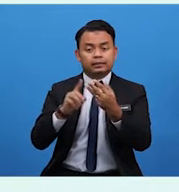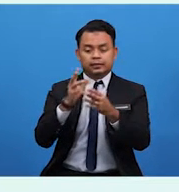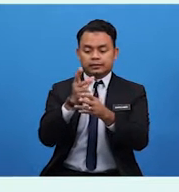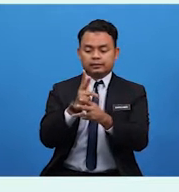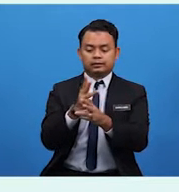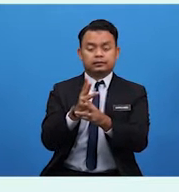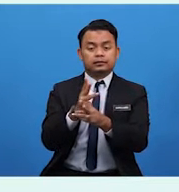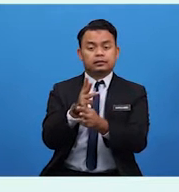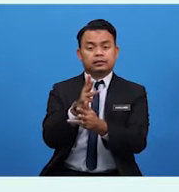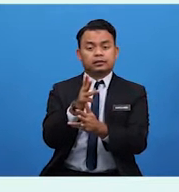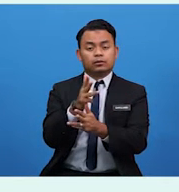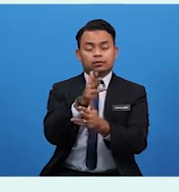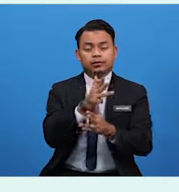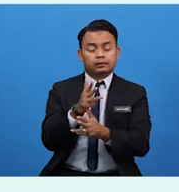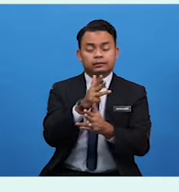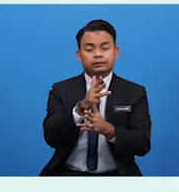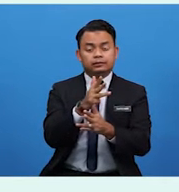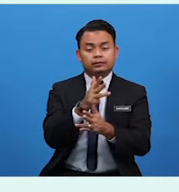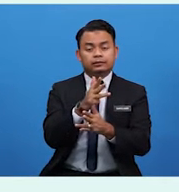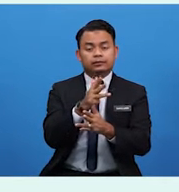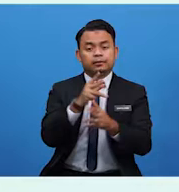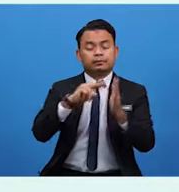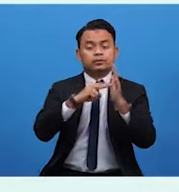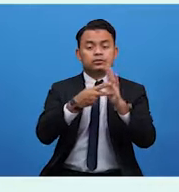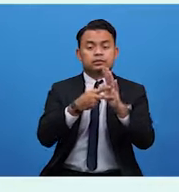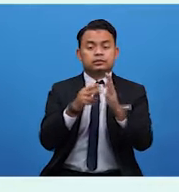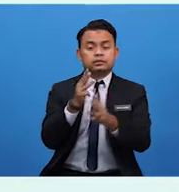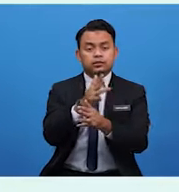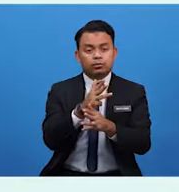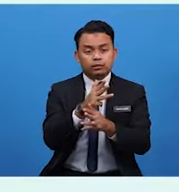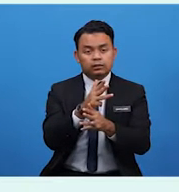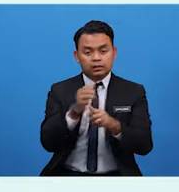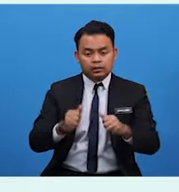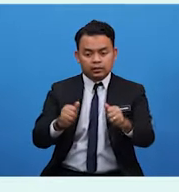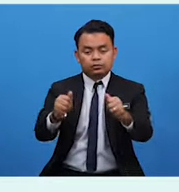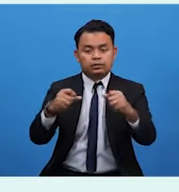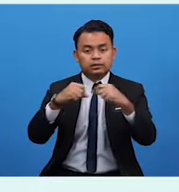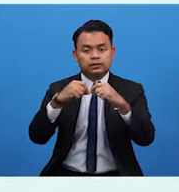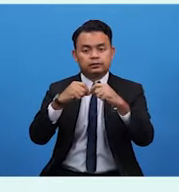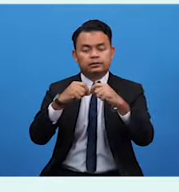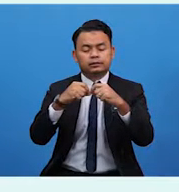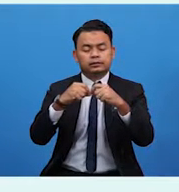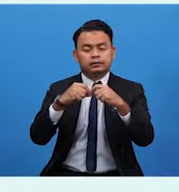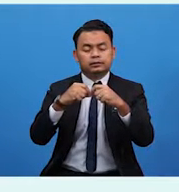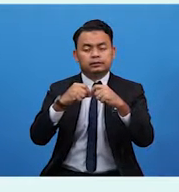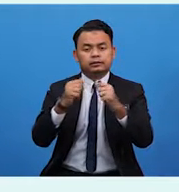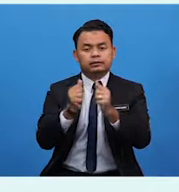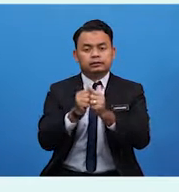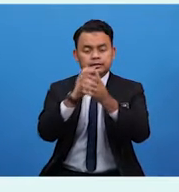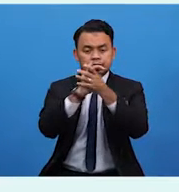Kawalan bermaksud pengawalan arus elektrik secara selamat iaitu dengan cara